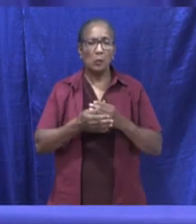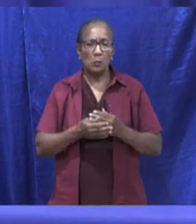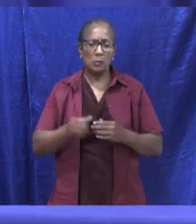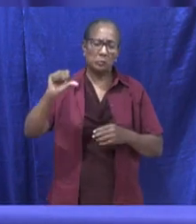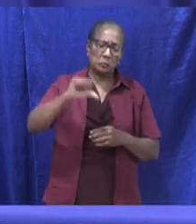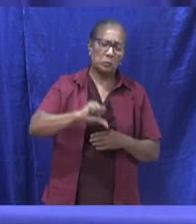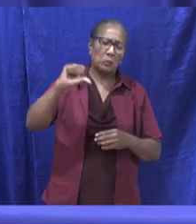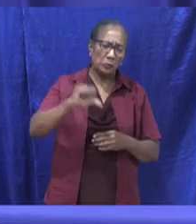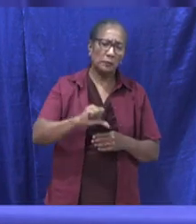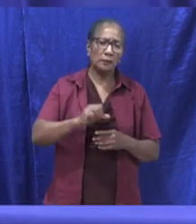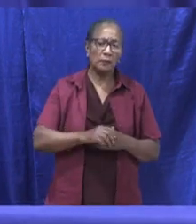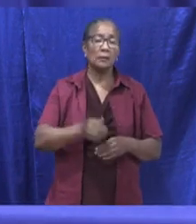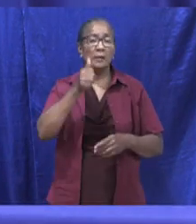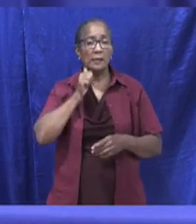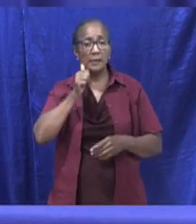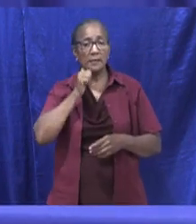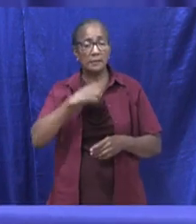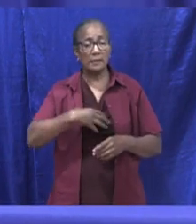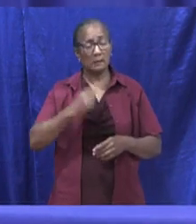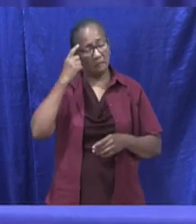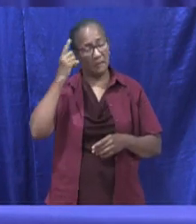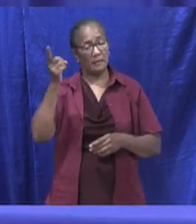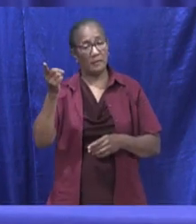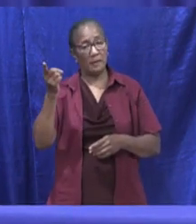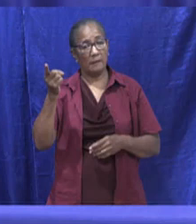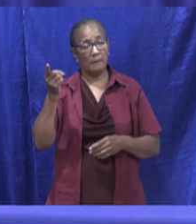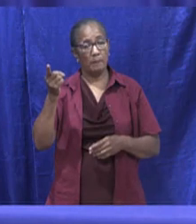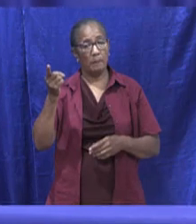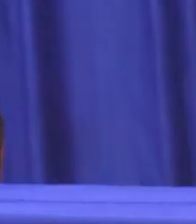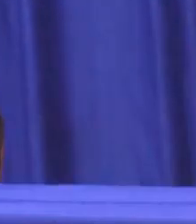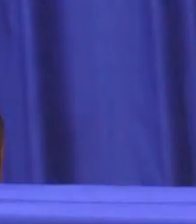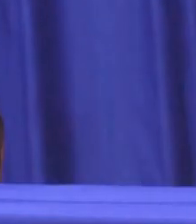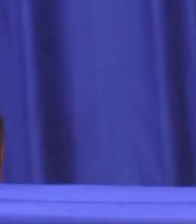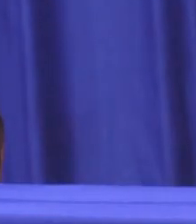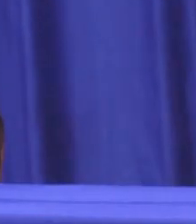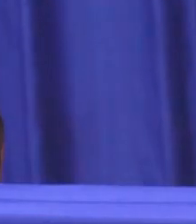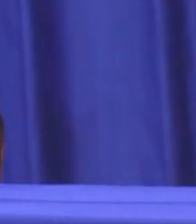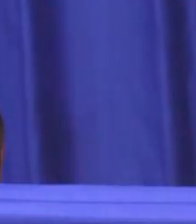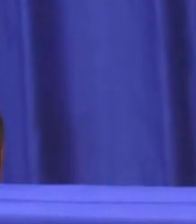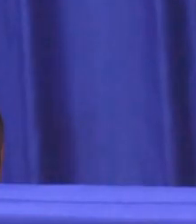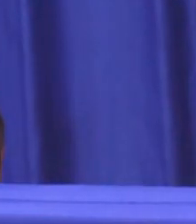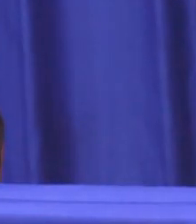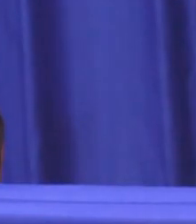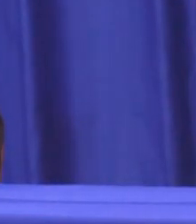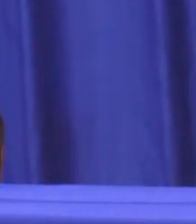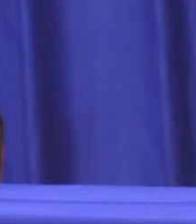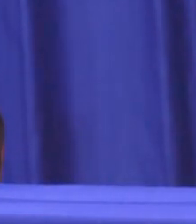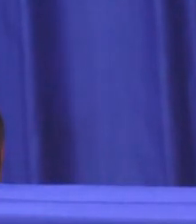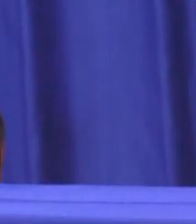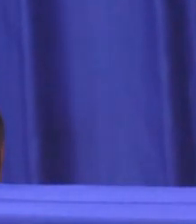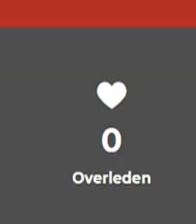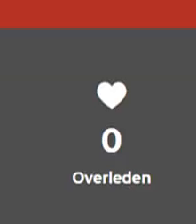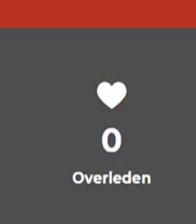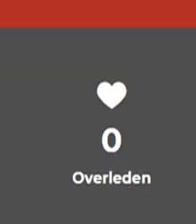geschonden. Dus heb ik gisteren gemeend om zelf met de patiënten ook een gesprek te